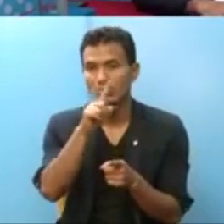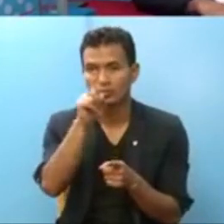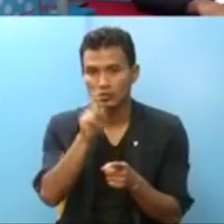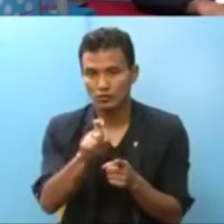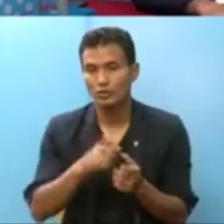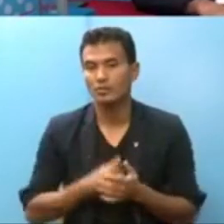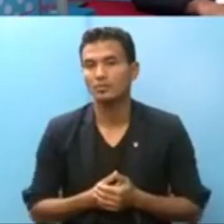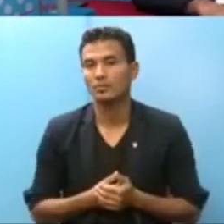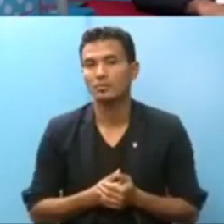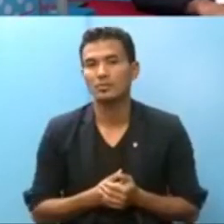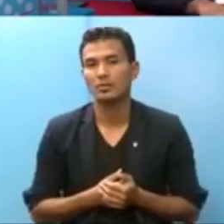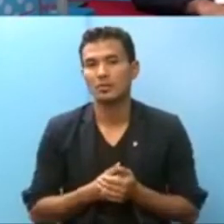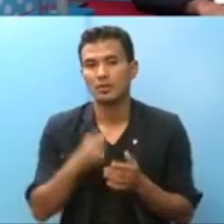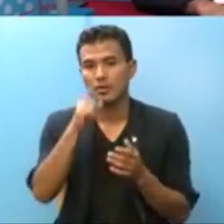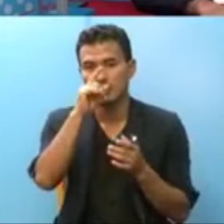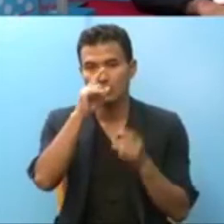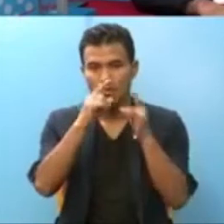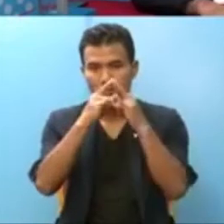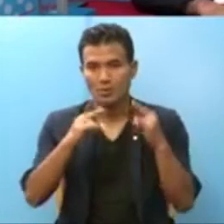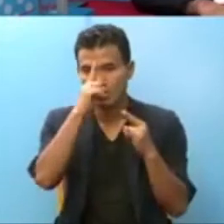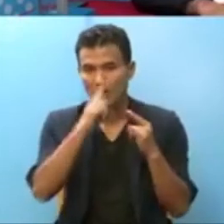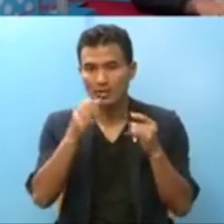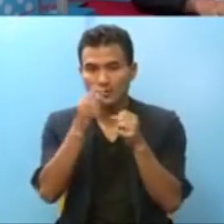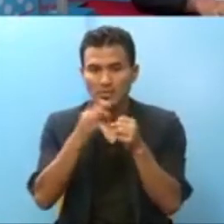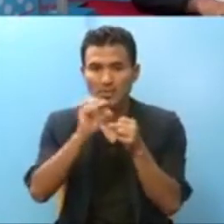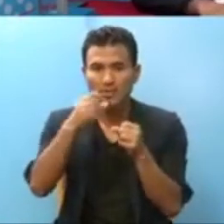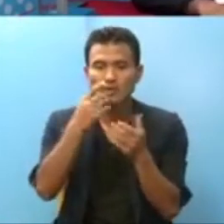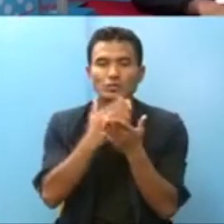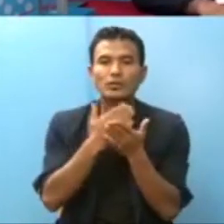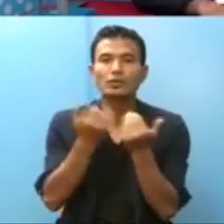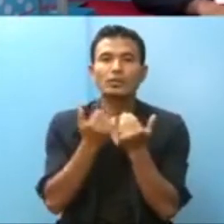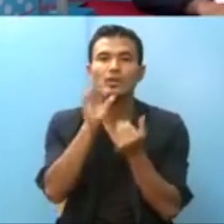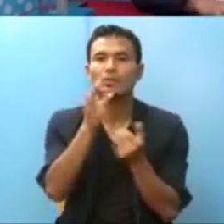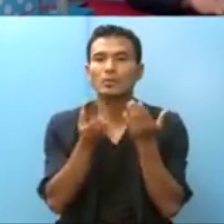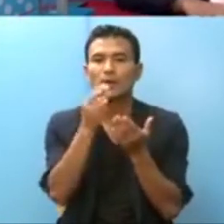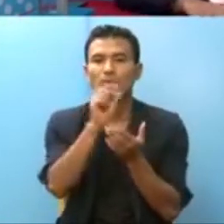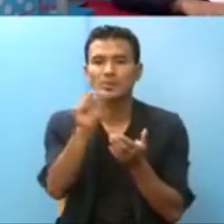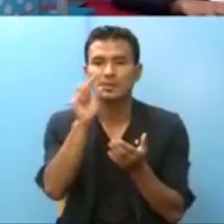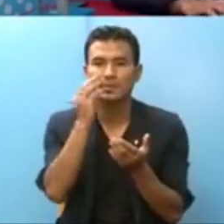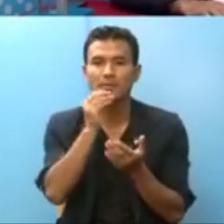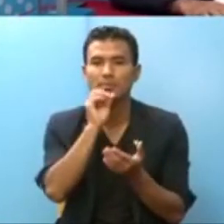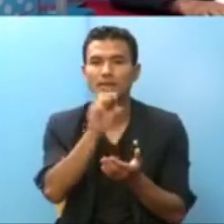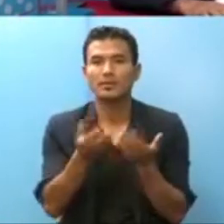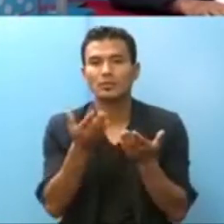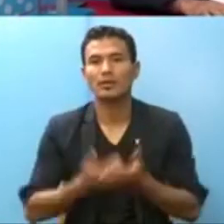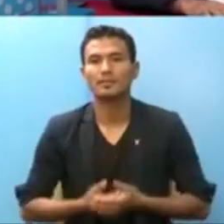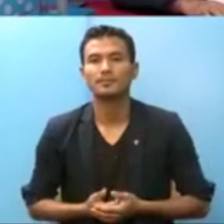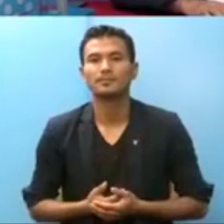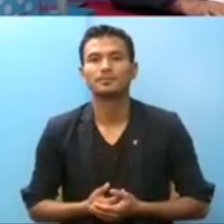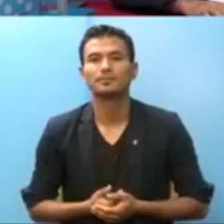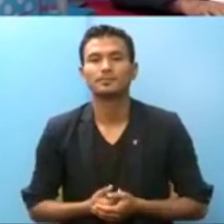प्रस्